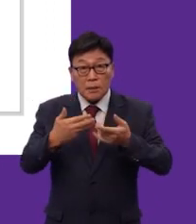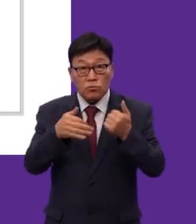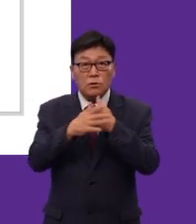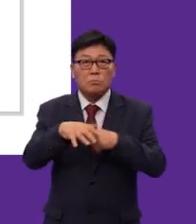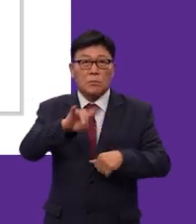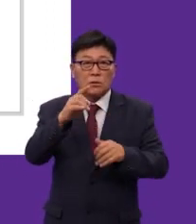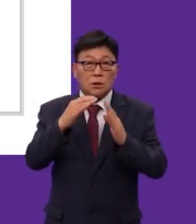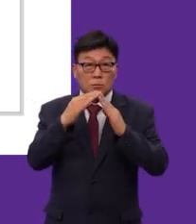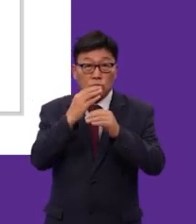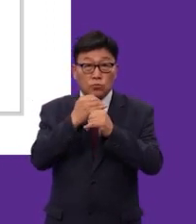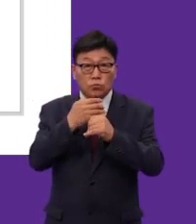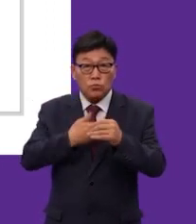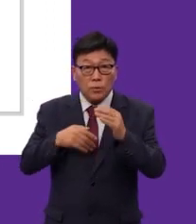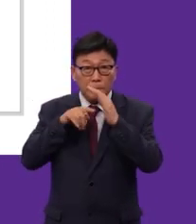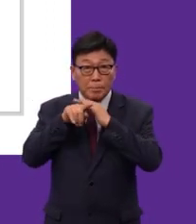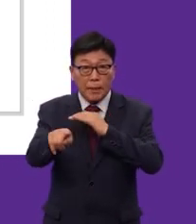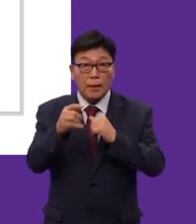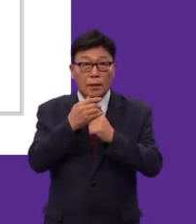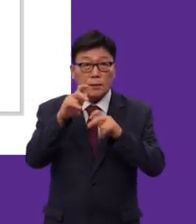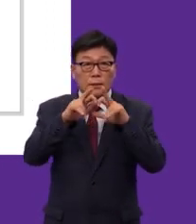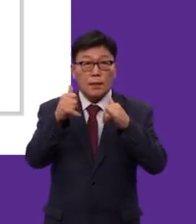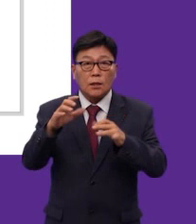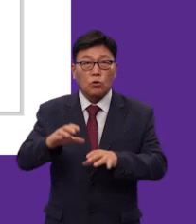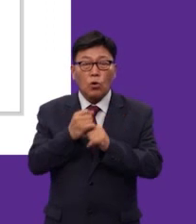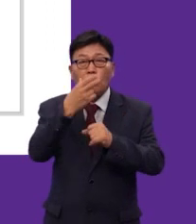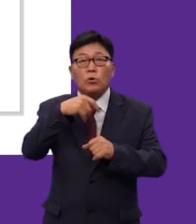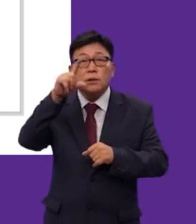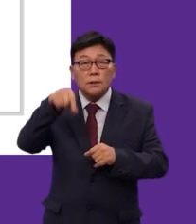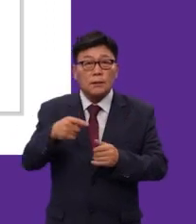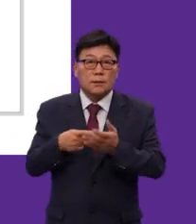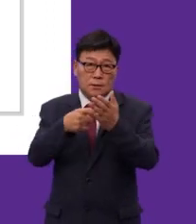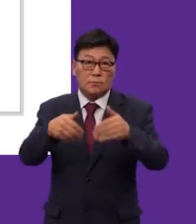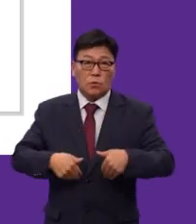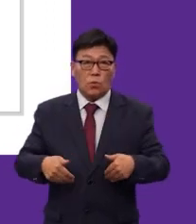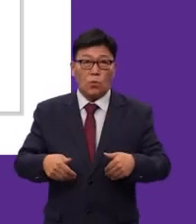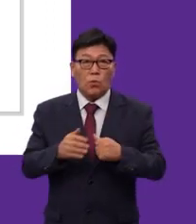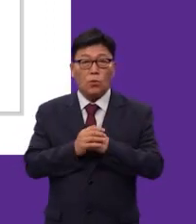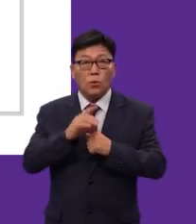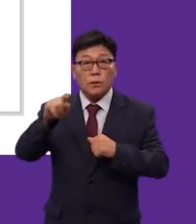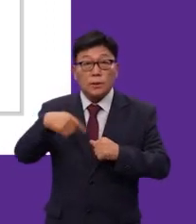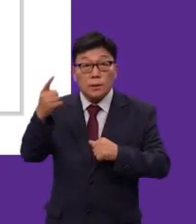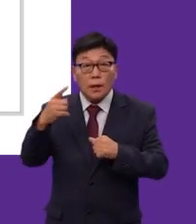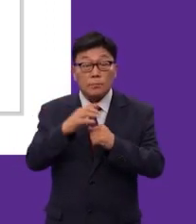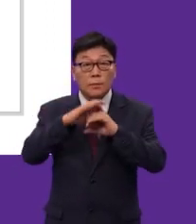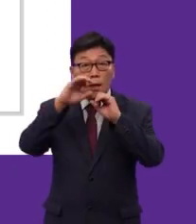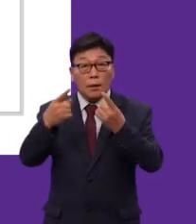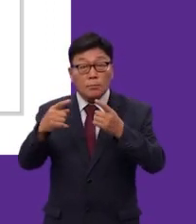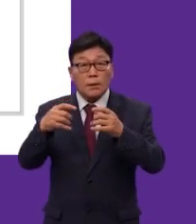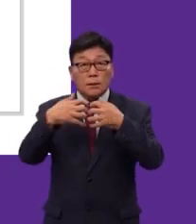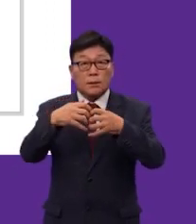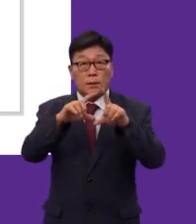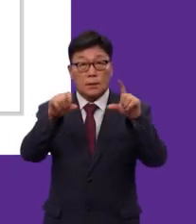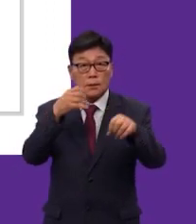감면을 받기 위해서는 먼저 주소지 행정복지센터에 가셔서 장애인 통합복지카드를 신청하셔야 됩니다.